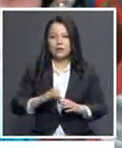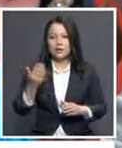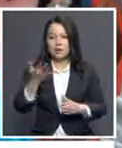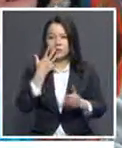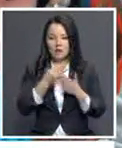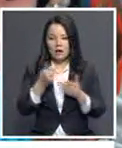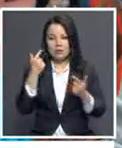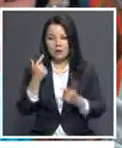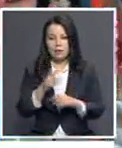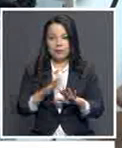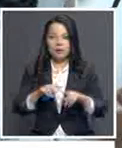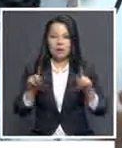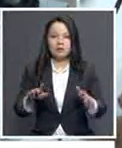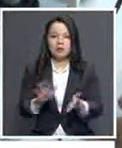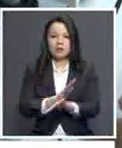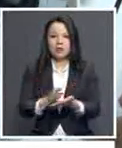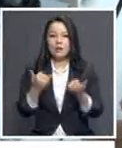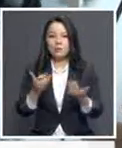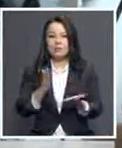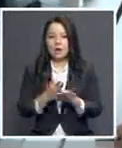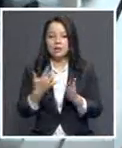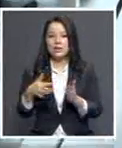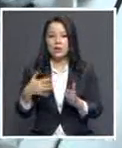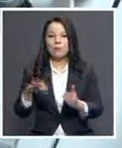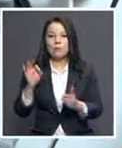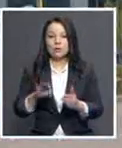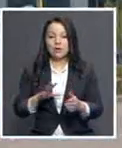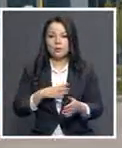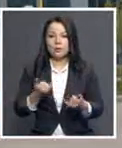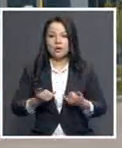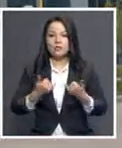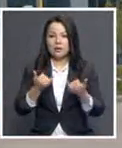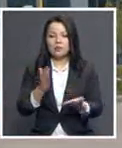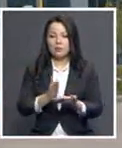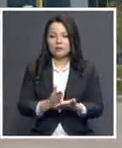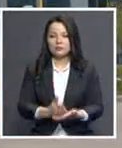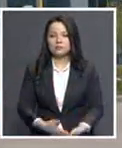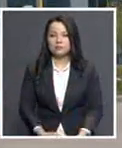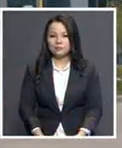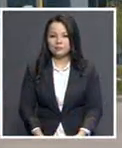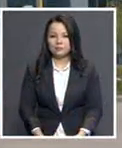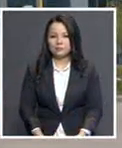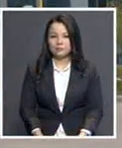білім гранттары табысталады. Ал қалған жүлдегерлерге 50%-дық жеңілдік беріледі. Амангелді Сейтхан, Ерболат Қуаныш, Қазақстан ұлттық телеарнасы.